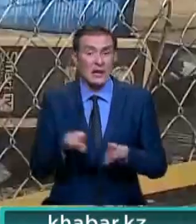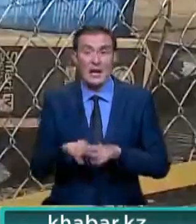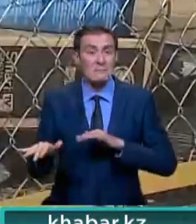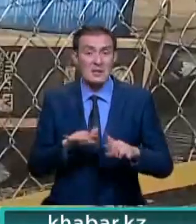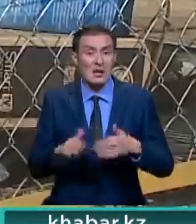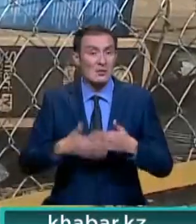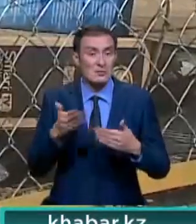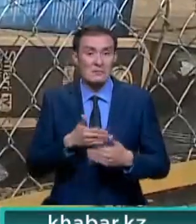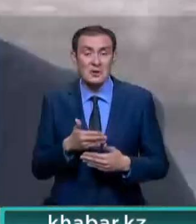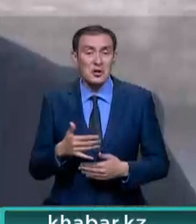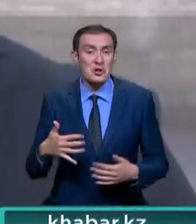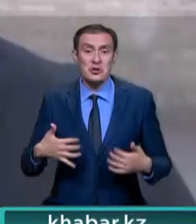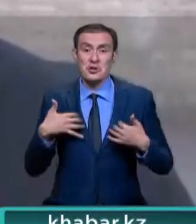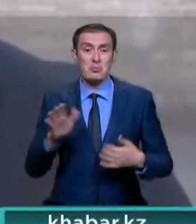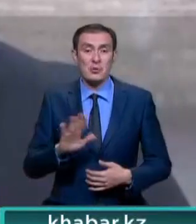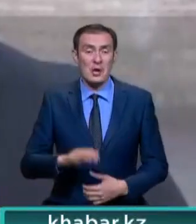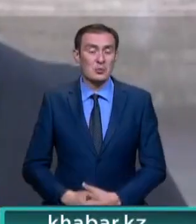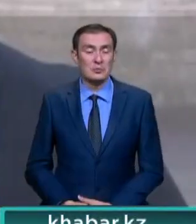мера нарушителей не отпугивает.